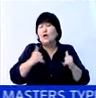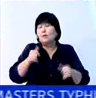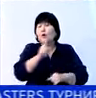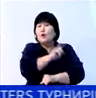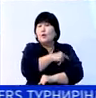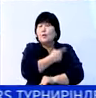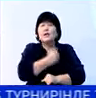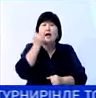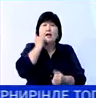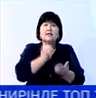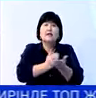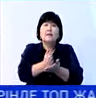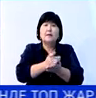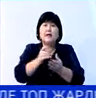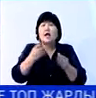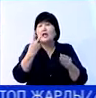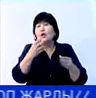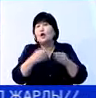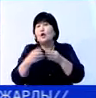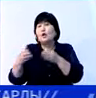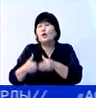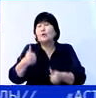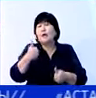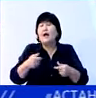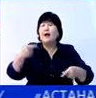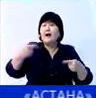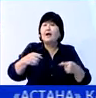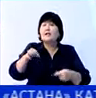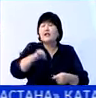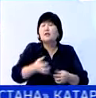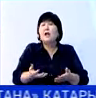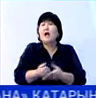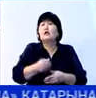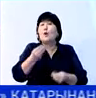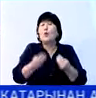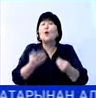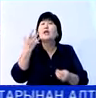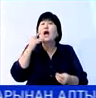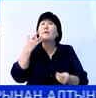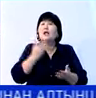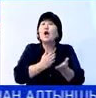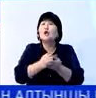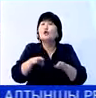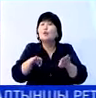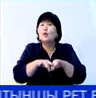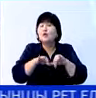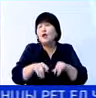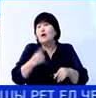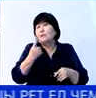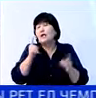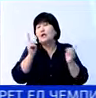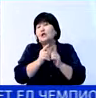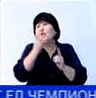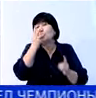сала ардагерлері екі топта шеберлік байқасты. Қарсыластар жеребе арқылы анықталып, ойын америкалық жүйе бойынша өтті. Бір кездесу